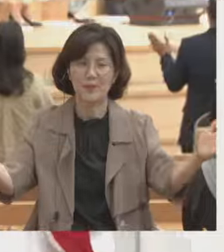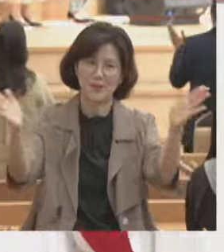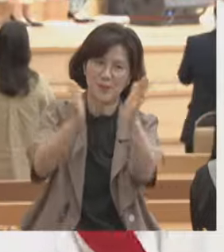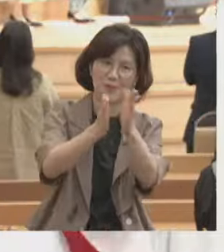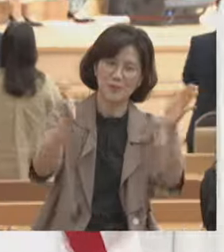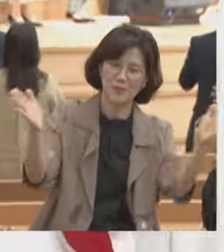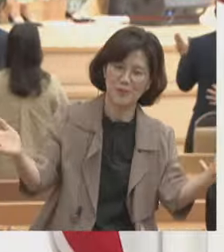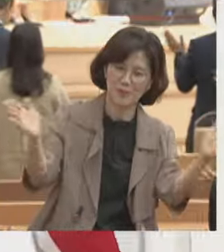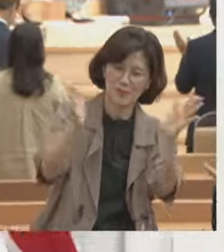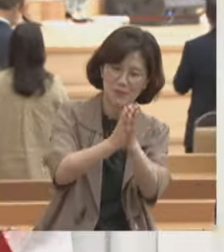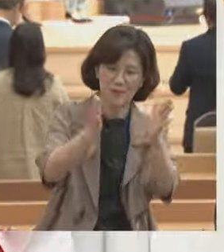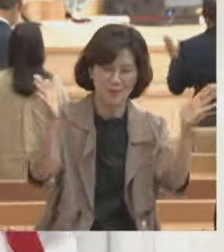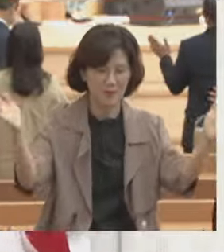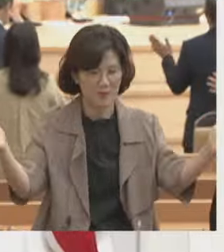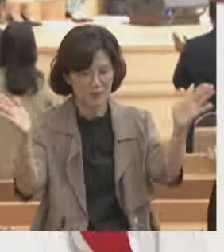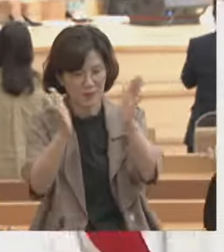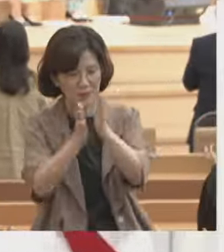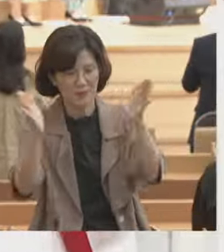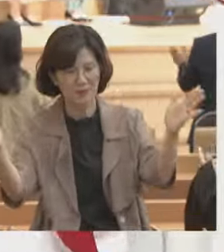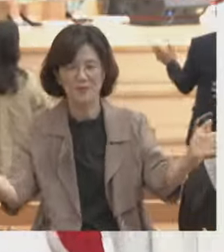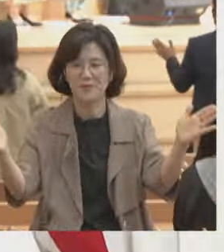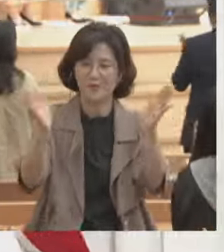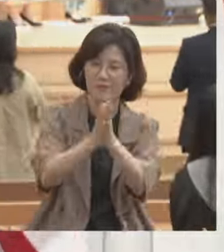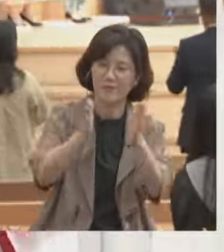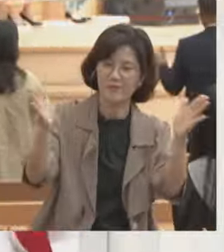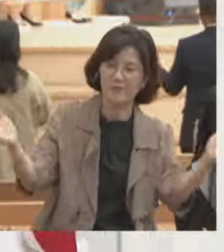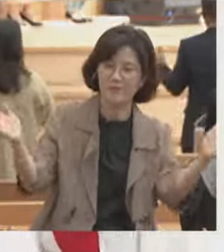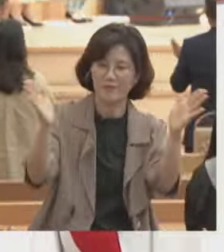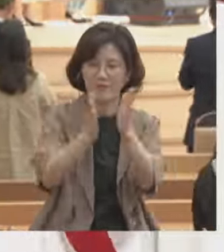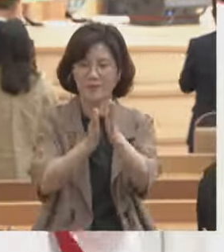우리가 그 주님의 임재 앞에서 예배합니다.